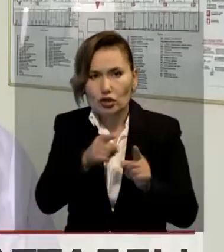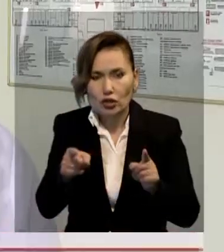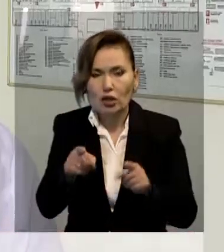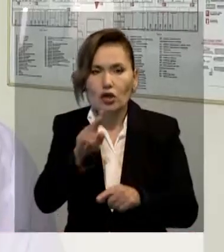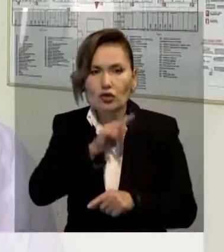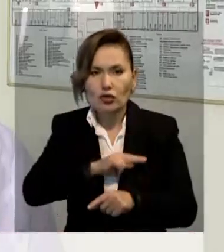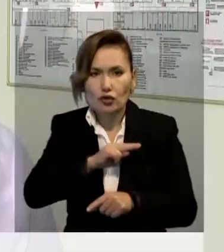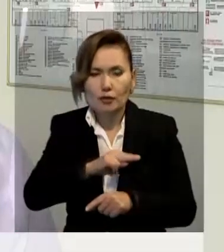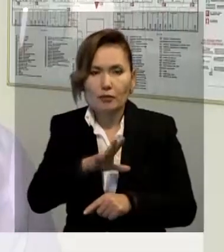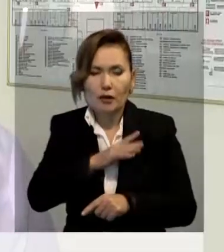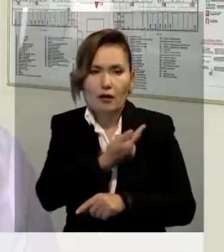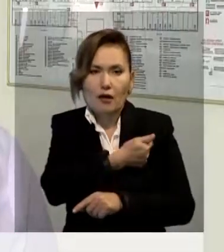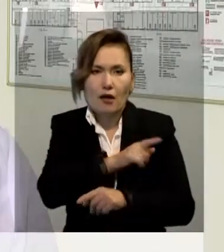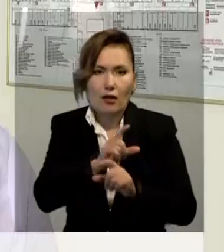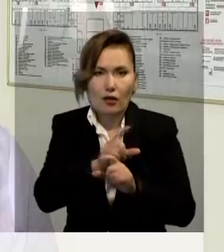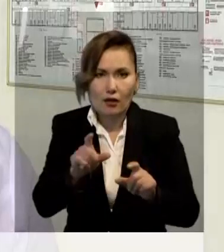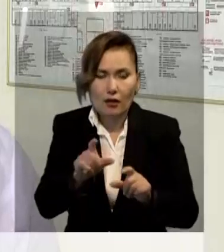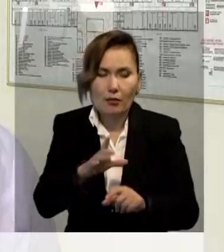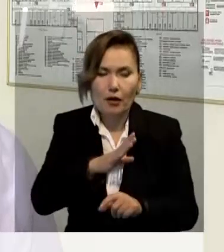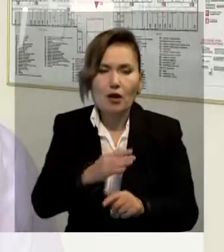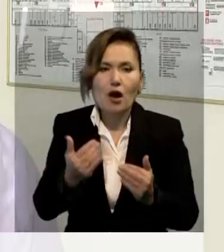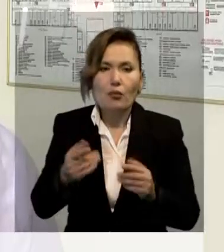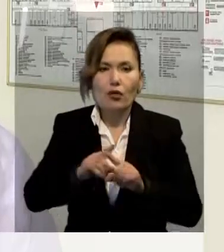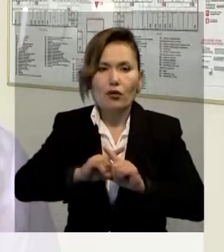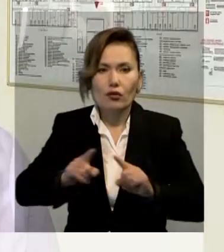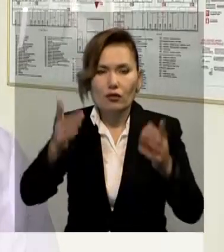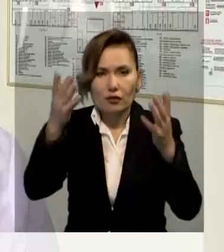істегеніме. Бүгінгі күн ерекше.